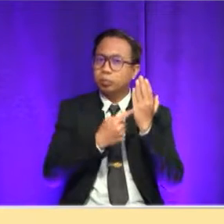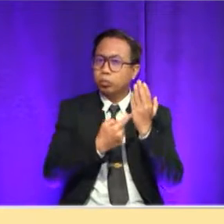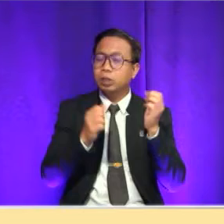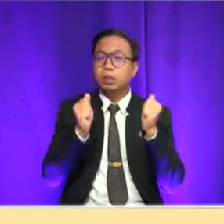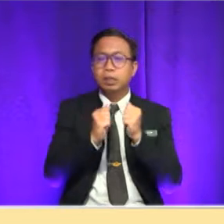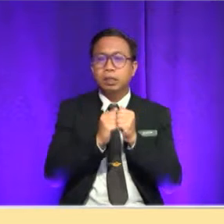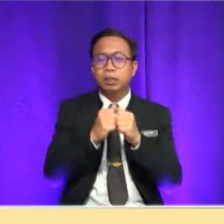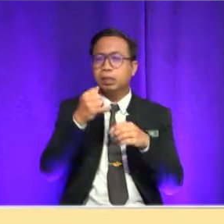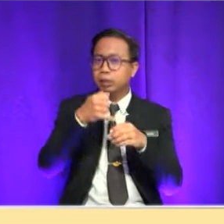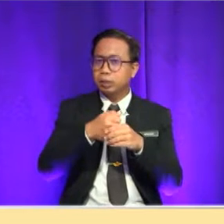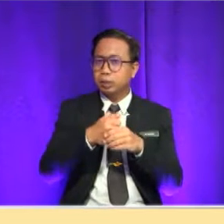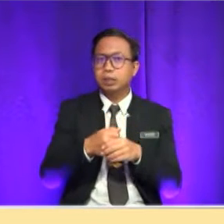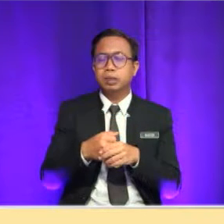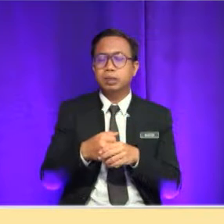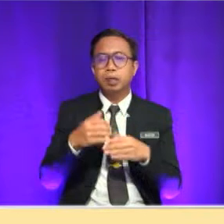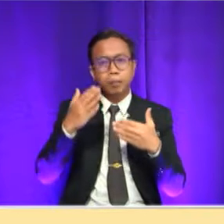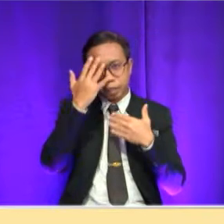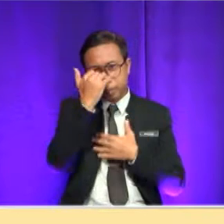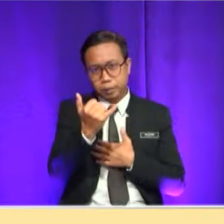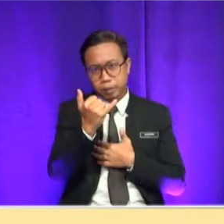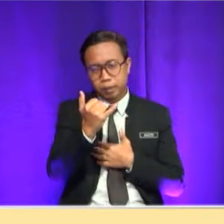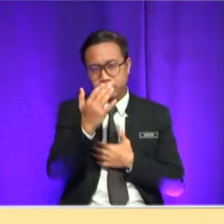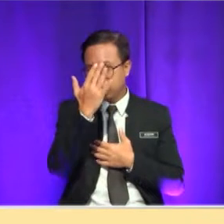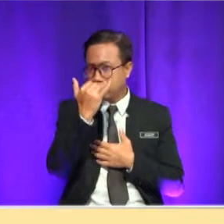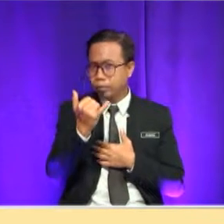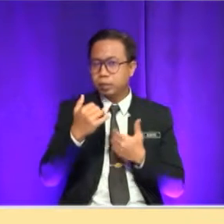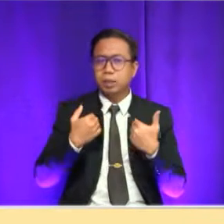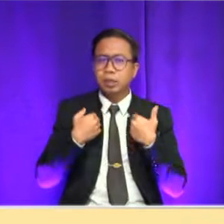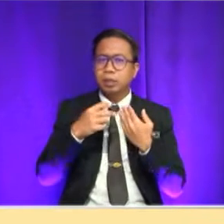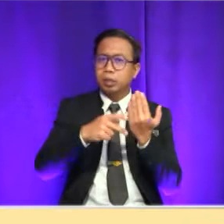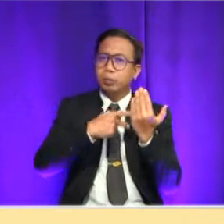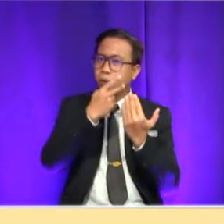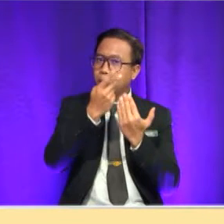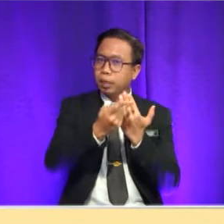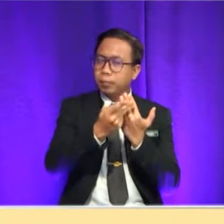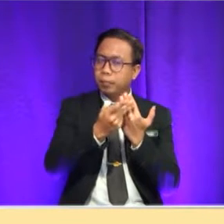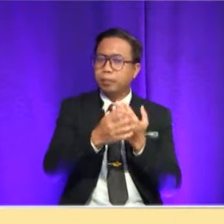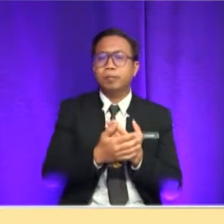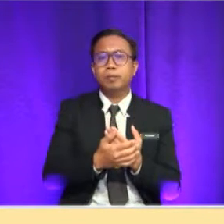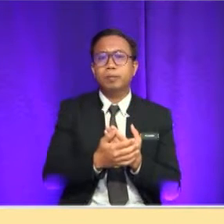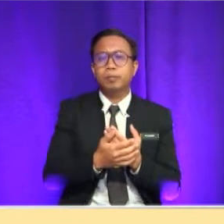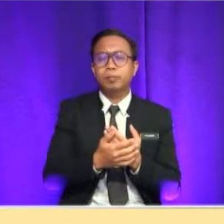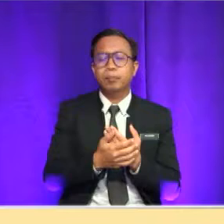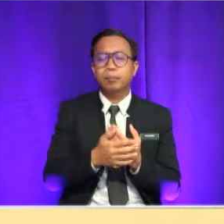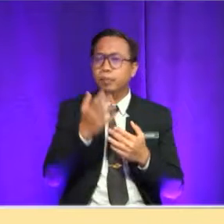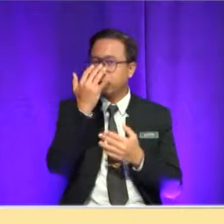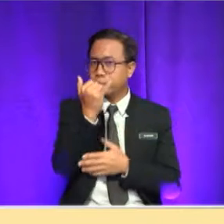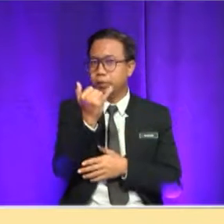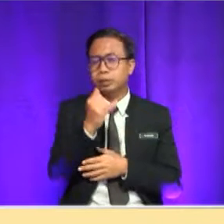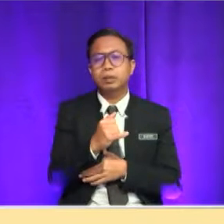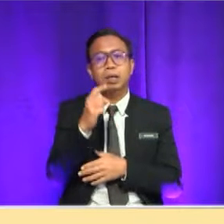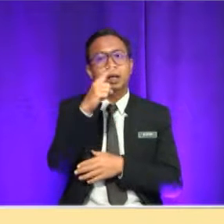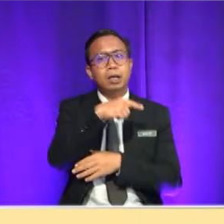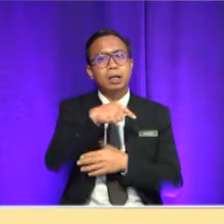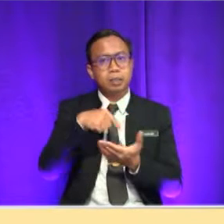dulu. Betul. Lepas tu kita nak tanya mengapa. Mengapa? Kenapa kena ada program kesedaran? Betul tak? Kita jelaskan mengapa. Hal